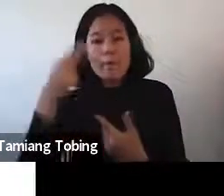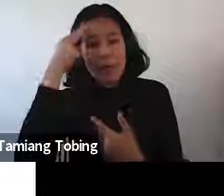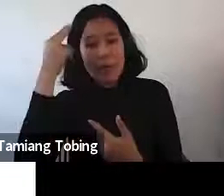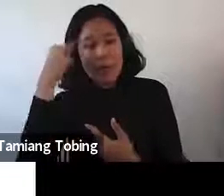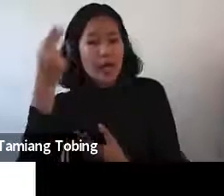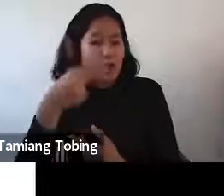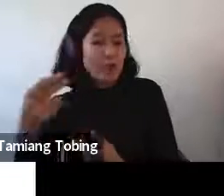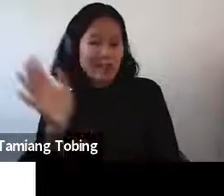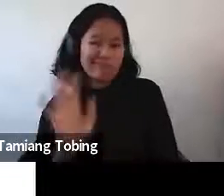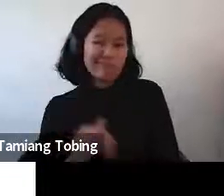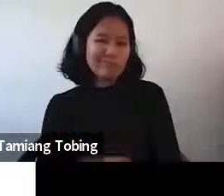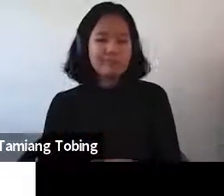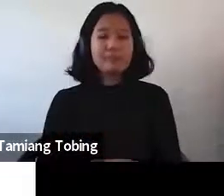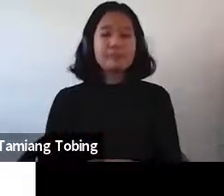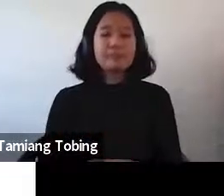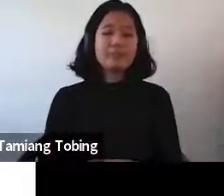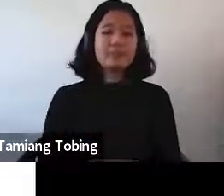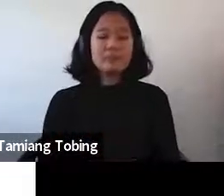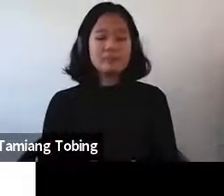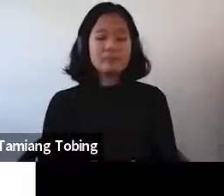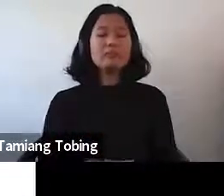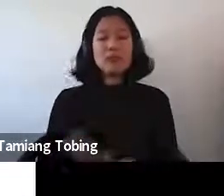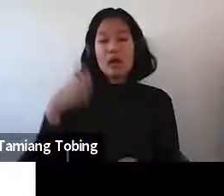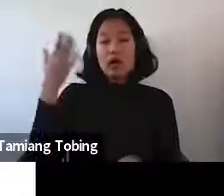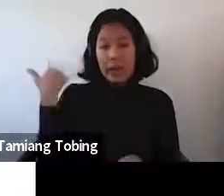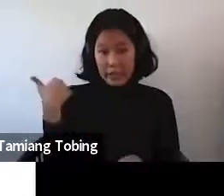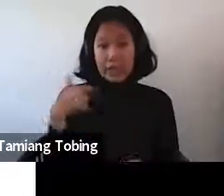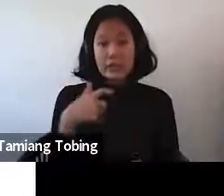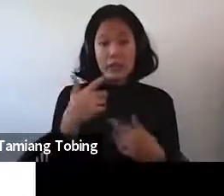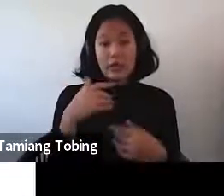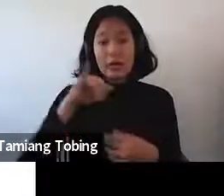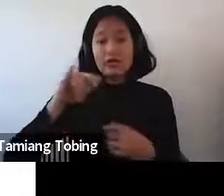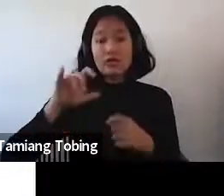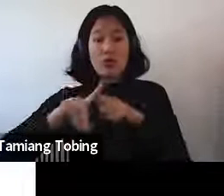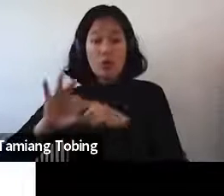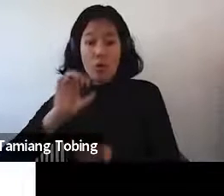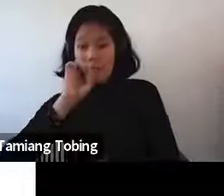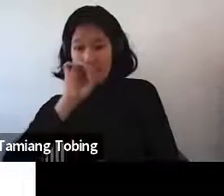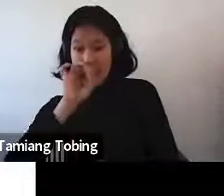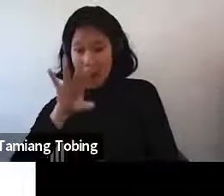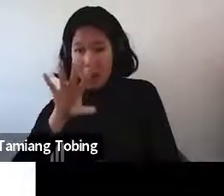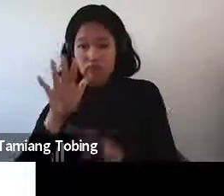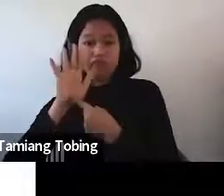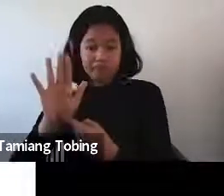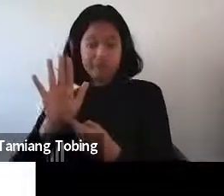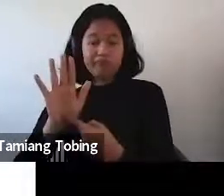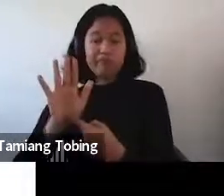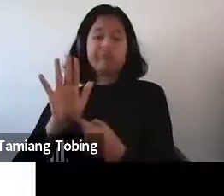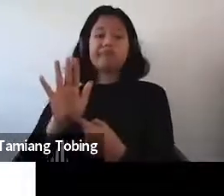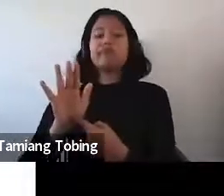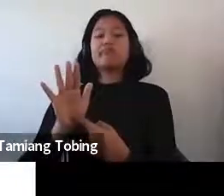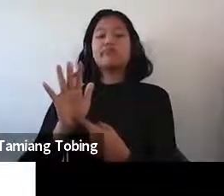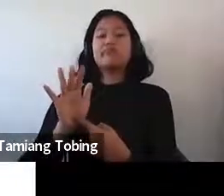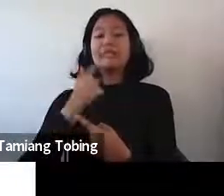gitu. Nah, tadi sektor Pak Joko tadi menunjukkan gambar